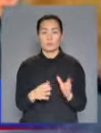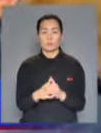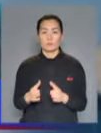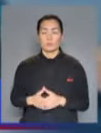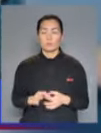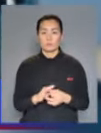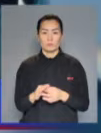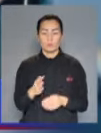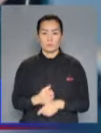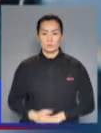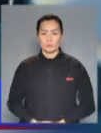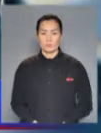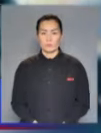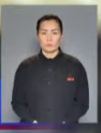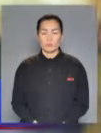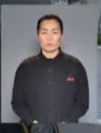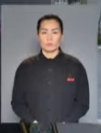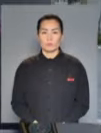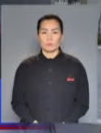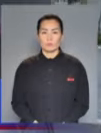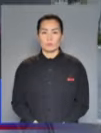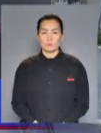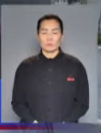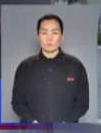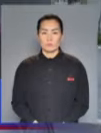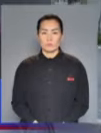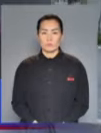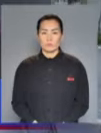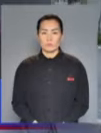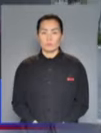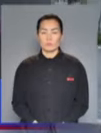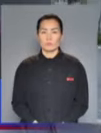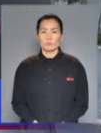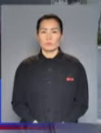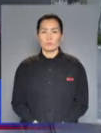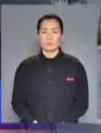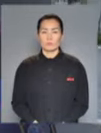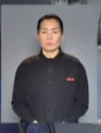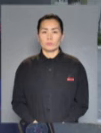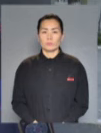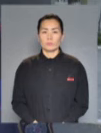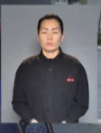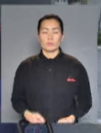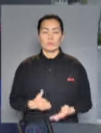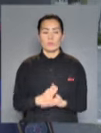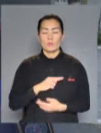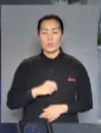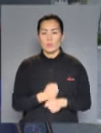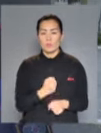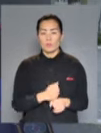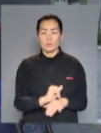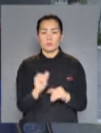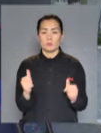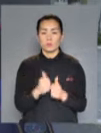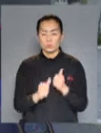штаттық бірлікке толықты. Департамент по ЧС Атырауской области было проведено торжественное мероприятие. Біздің қызметкерлердің қатары